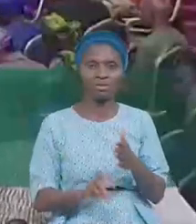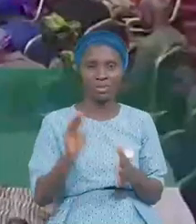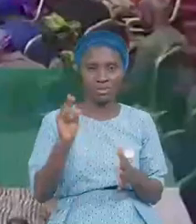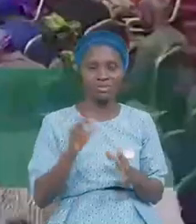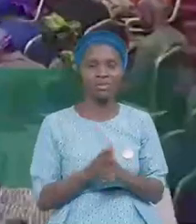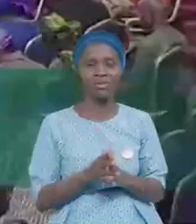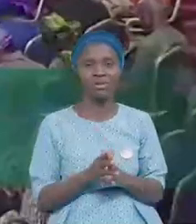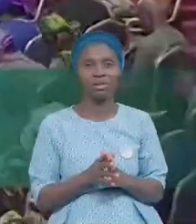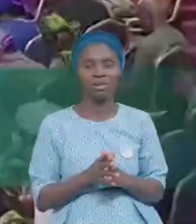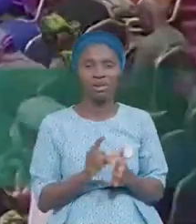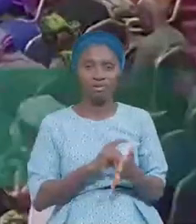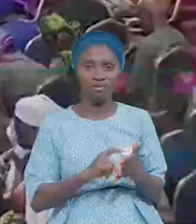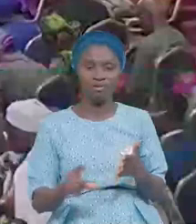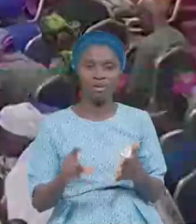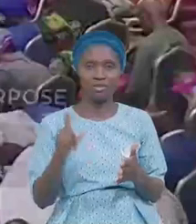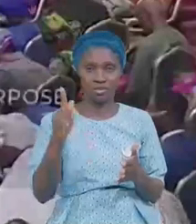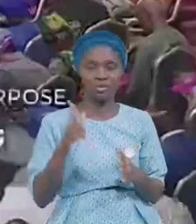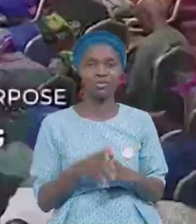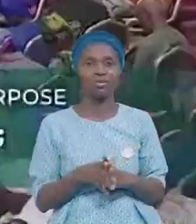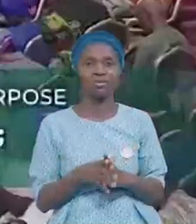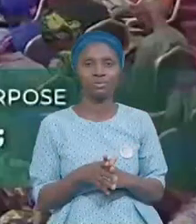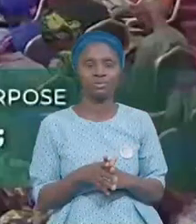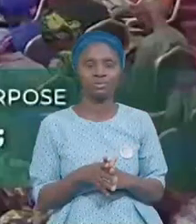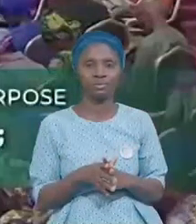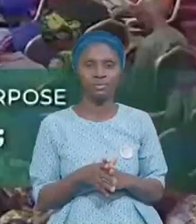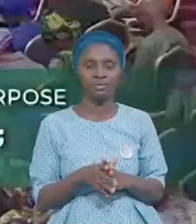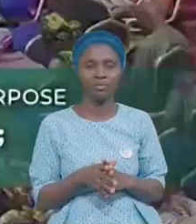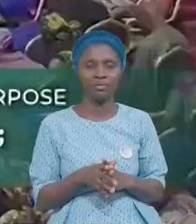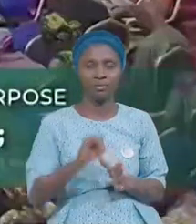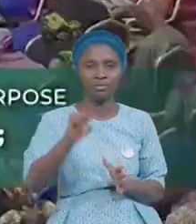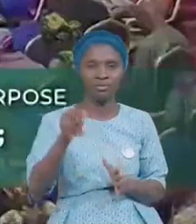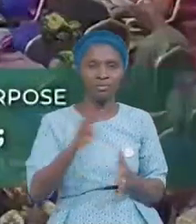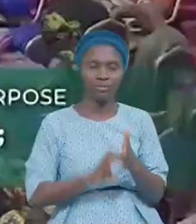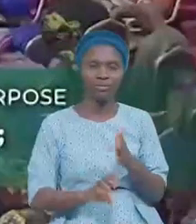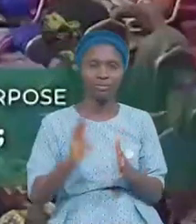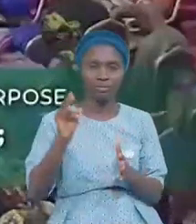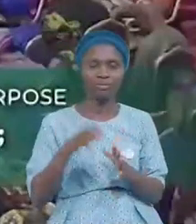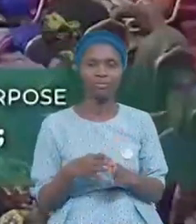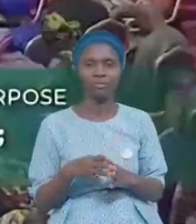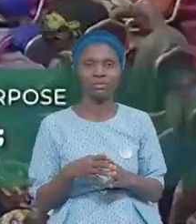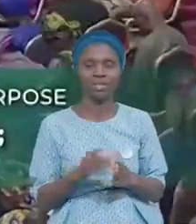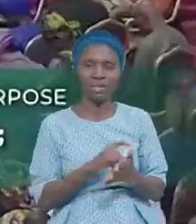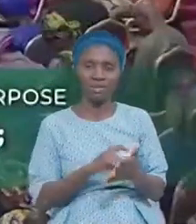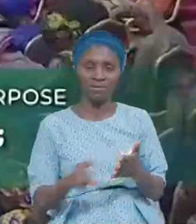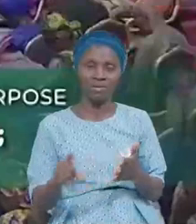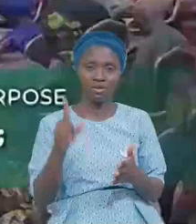17, 21. En Jean 17, lisons le verset 21.